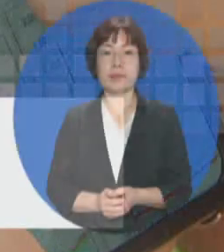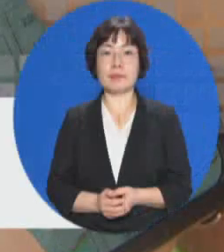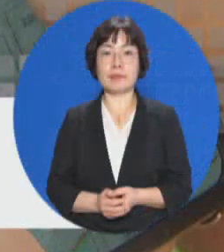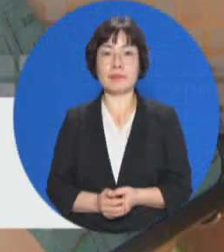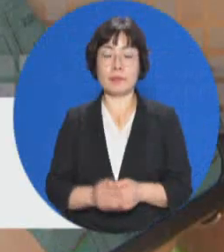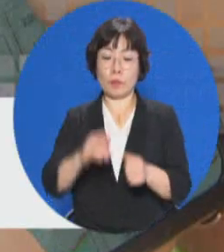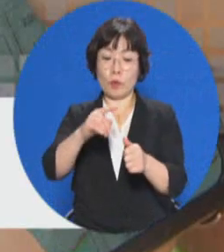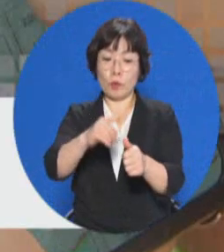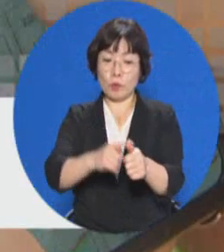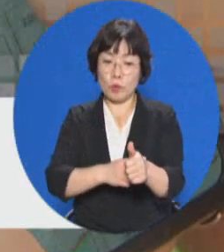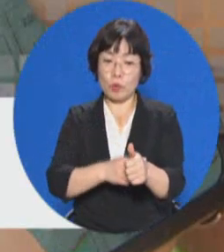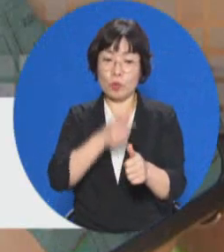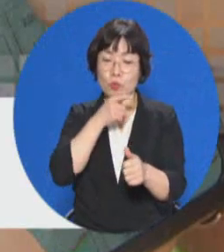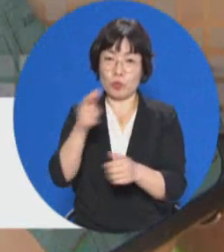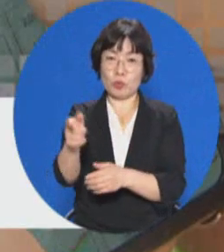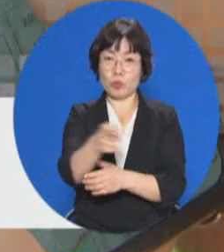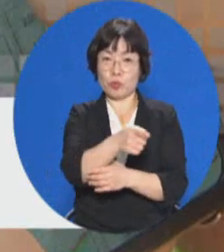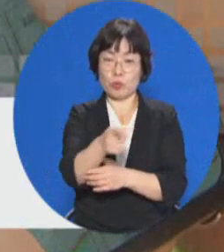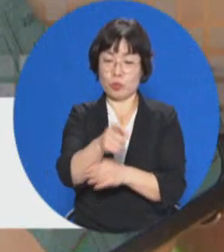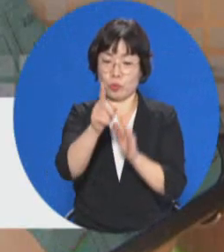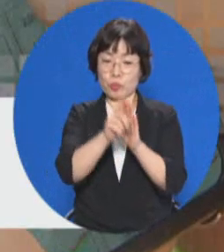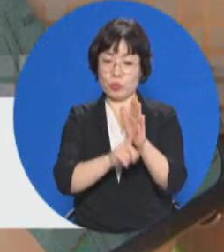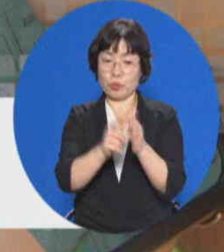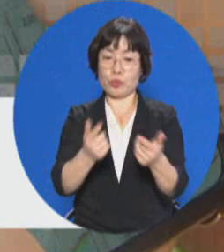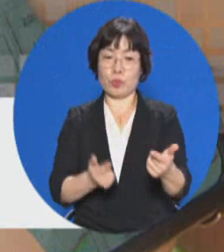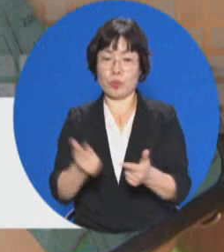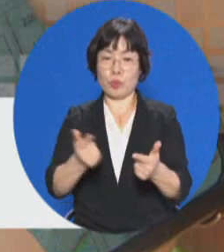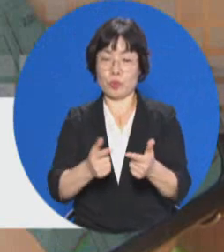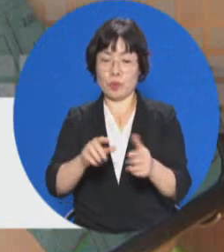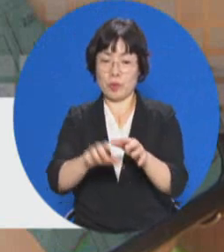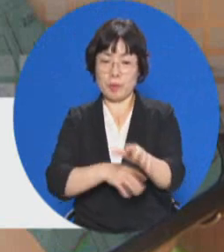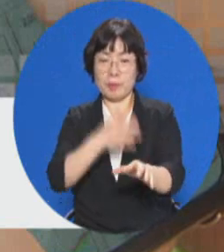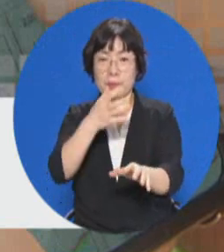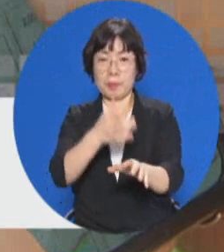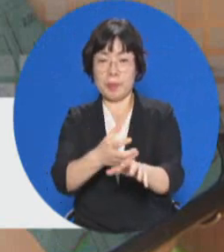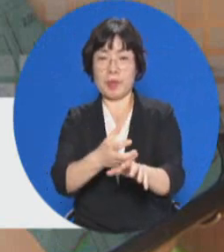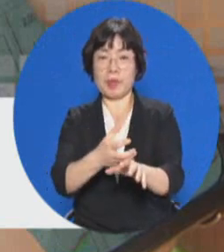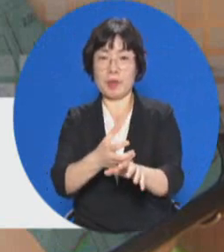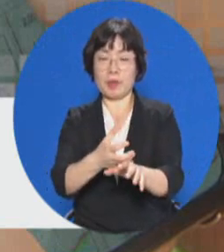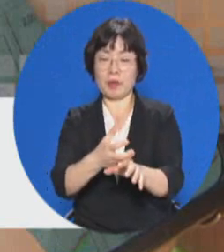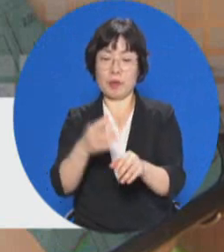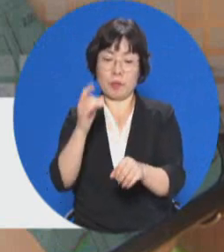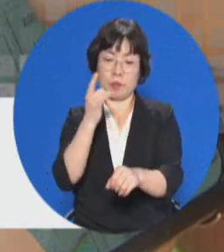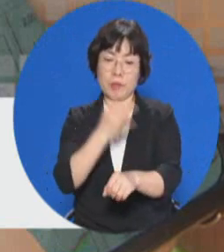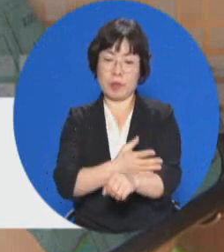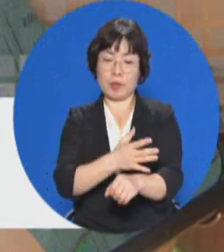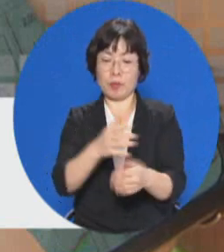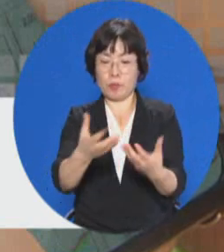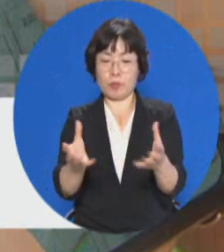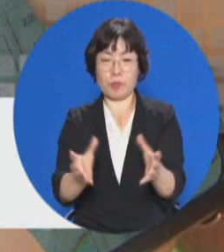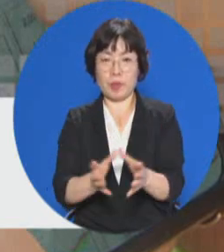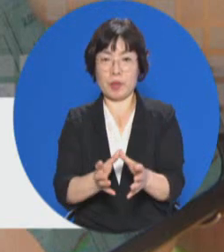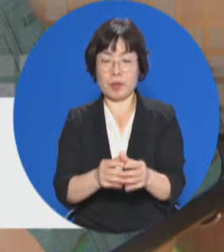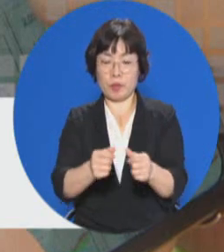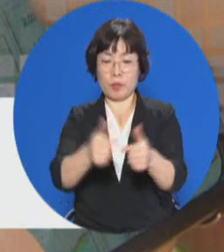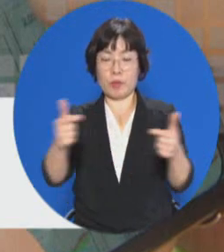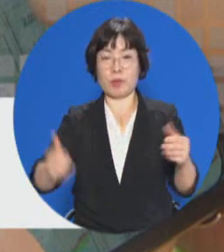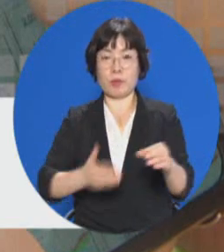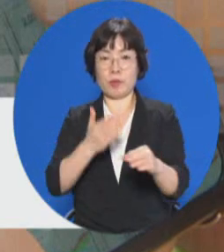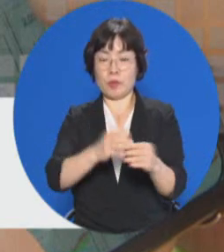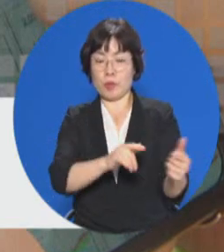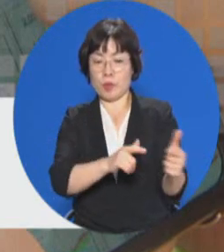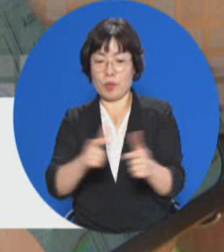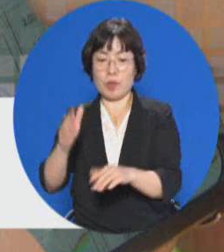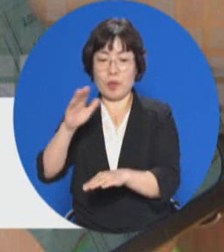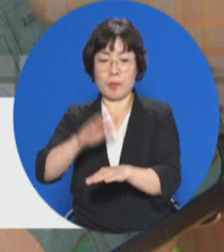네, 자동으로 물을 뿌리고 기온을 맞추는 첨단 기술이 장착된 스마트팜들이 크게 늘고 있습니다. 각종